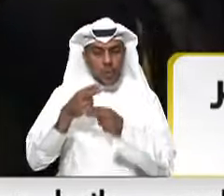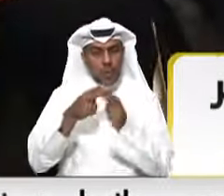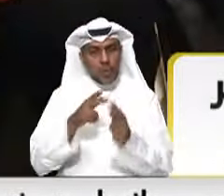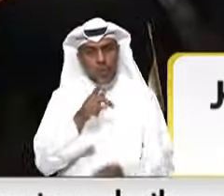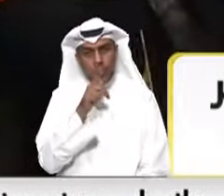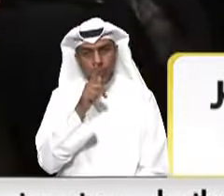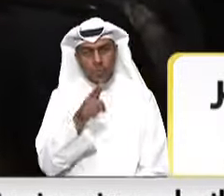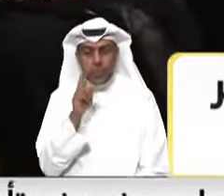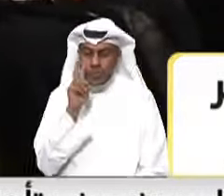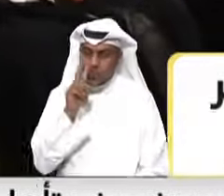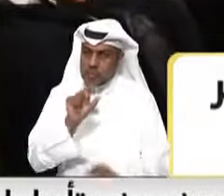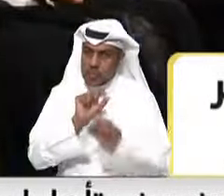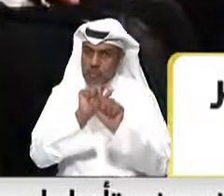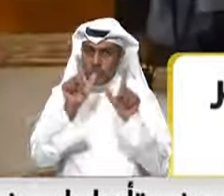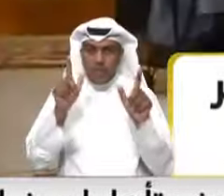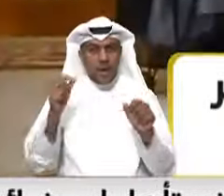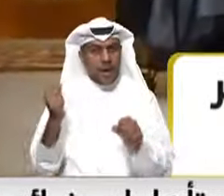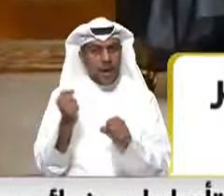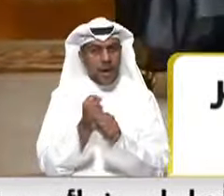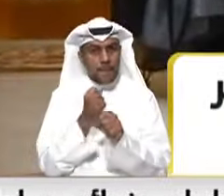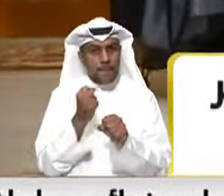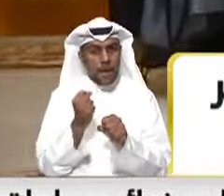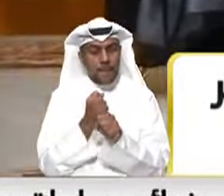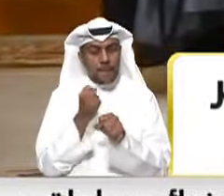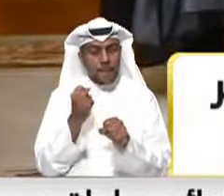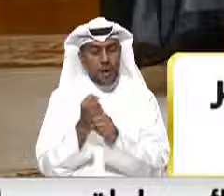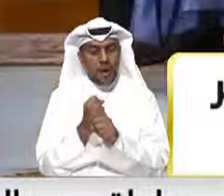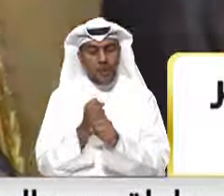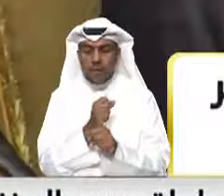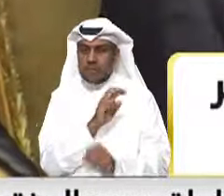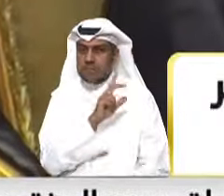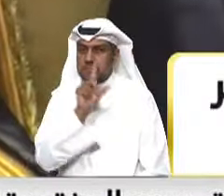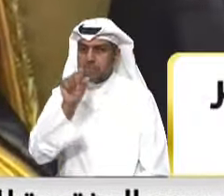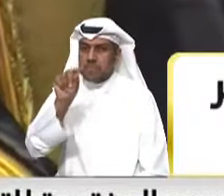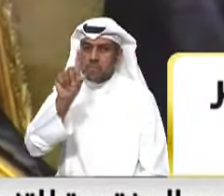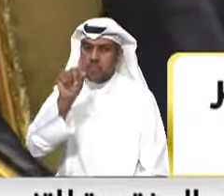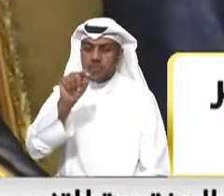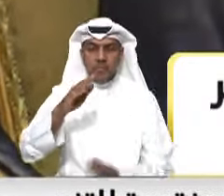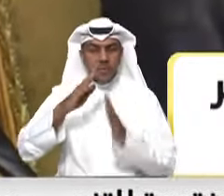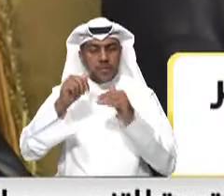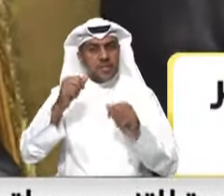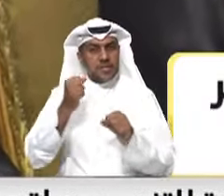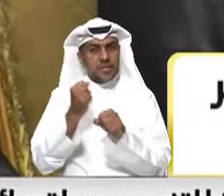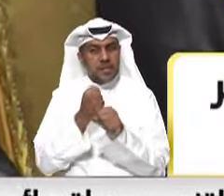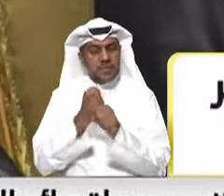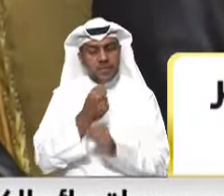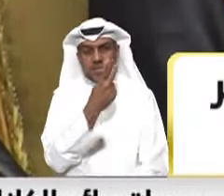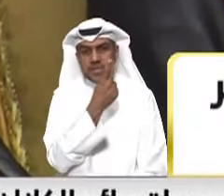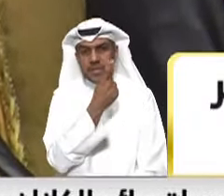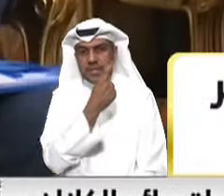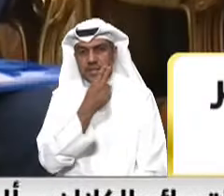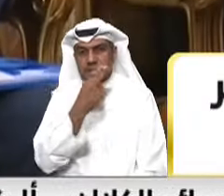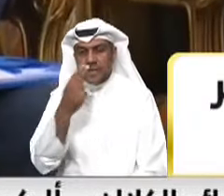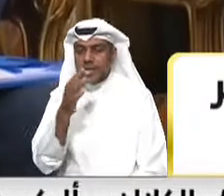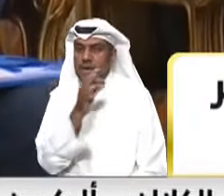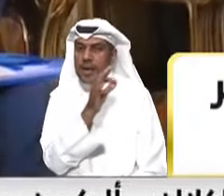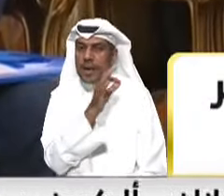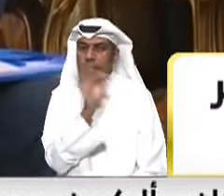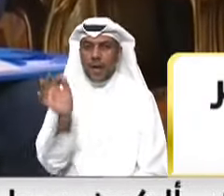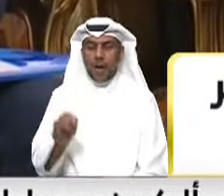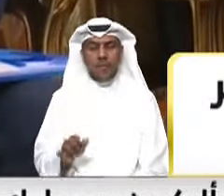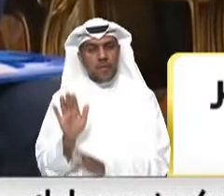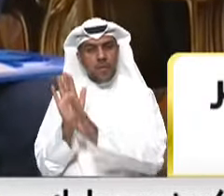النهضة التنموية غير المسبوقة التي تشهدها مصر على كافة الأصعدة، منوها